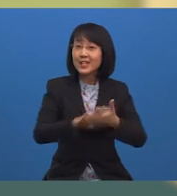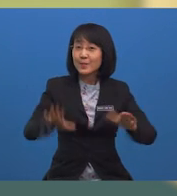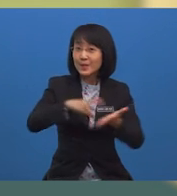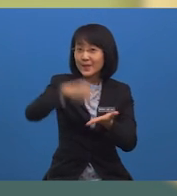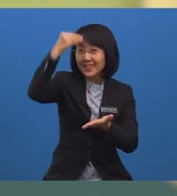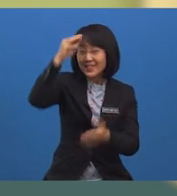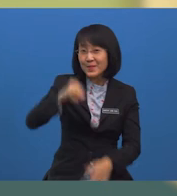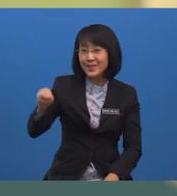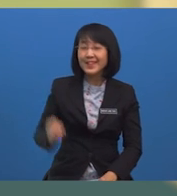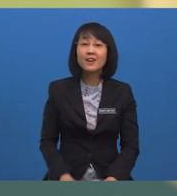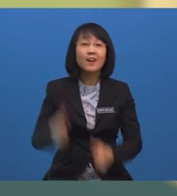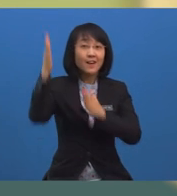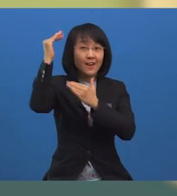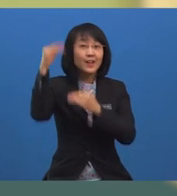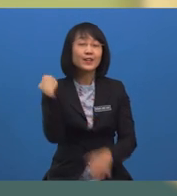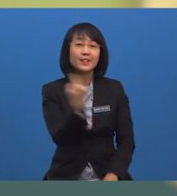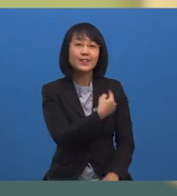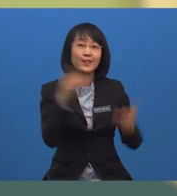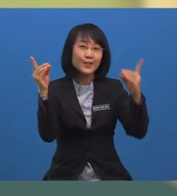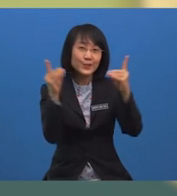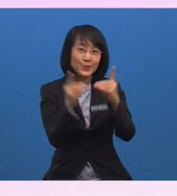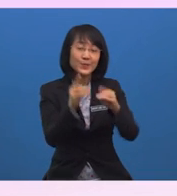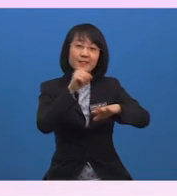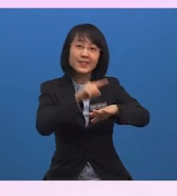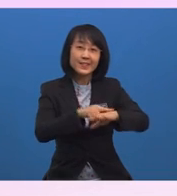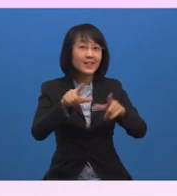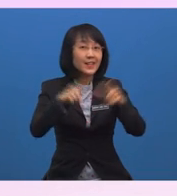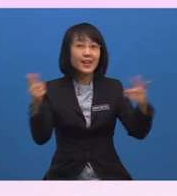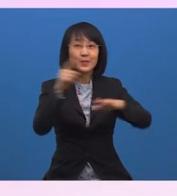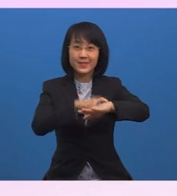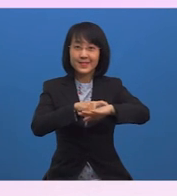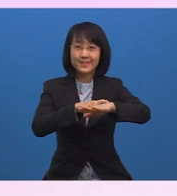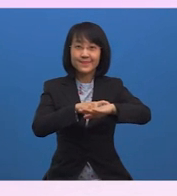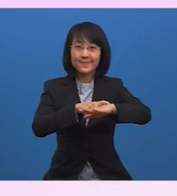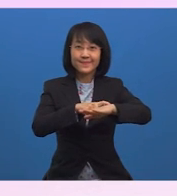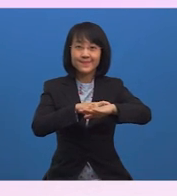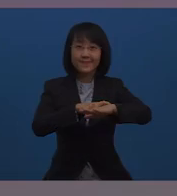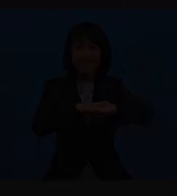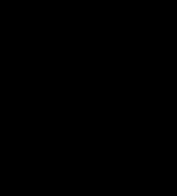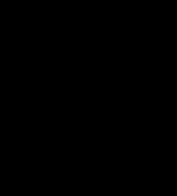Selamat belajar murid-murid. Semoga kita berjumpa di lain masa.